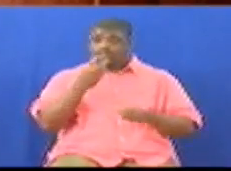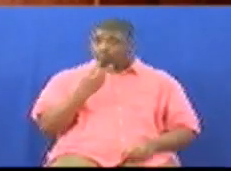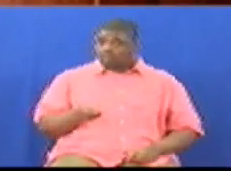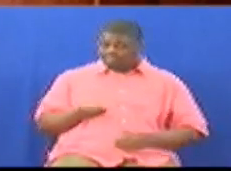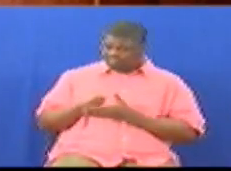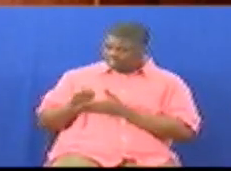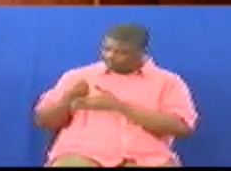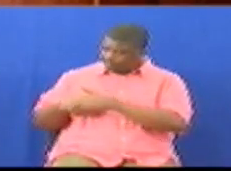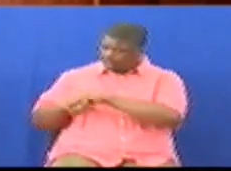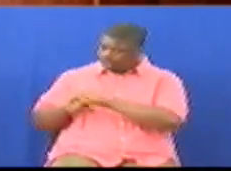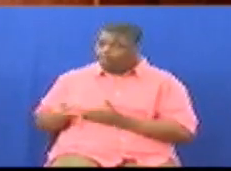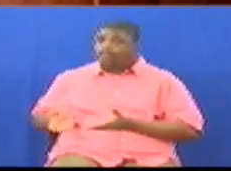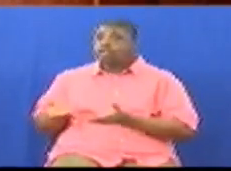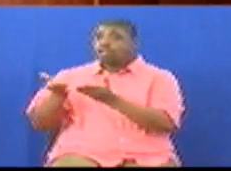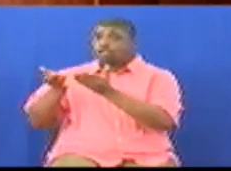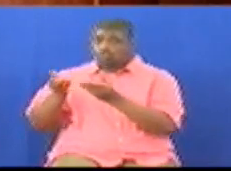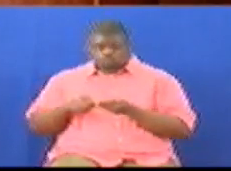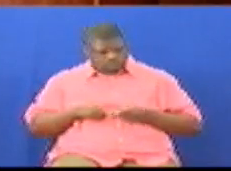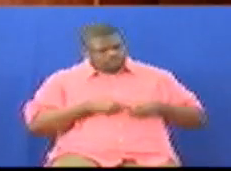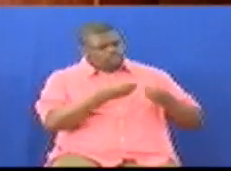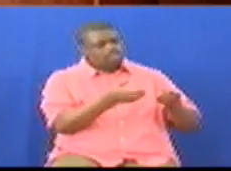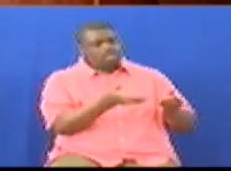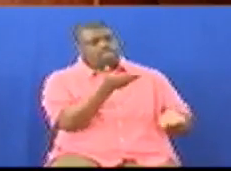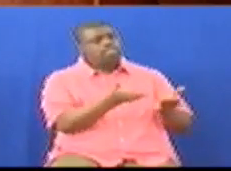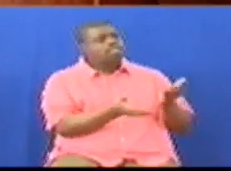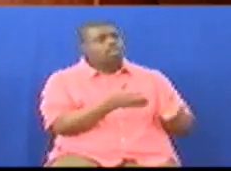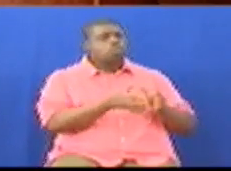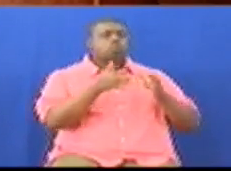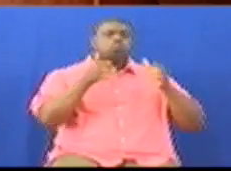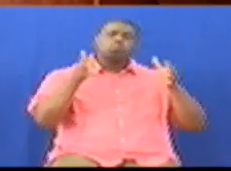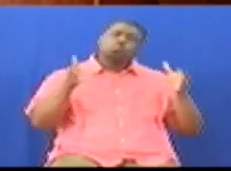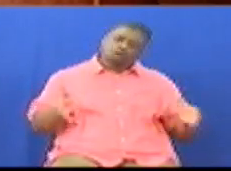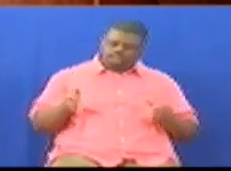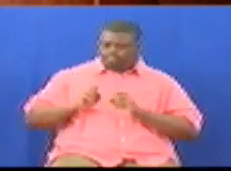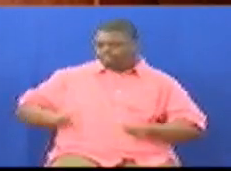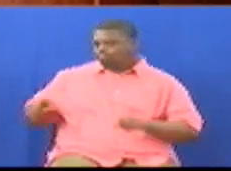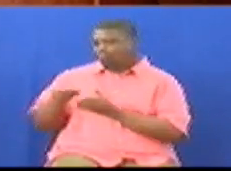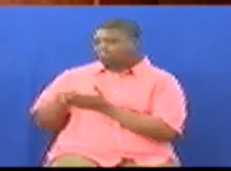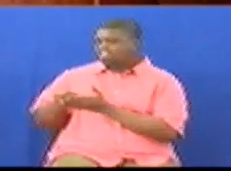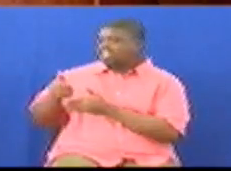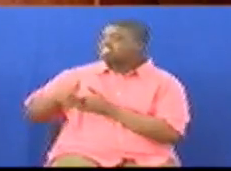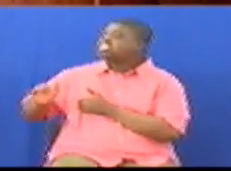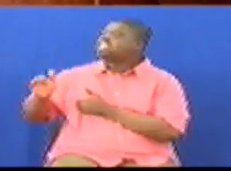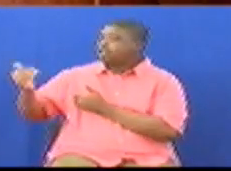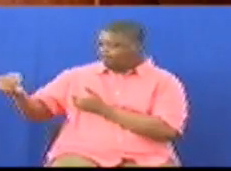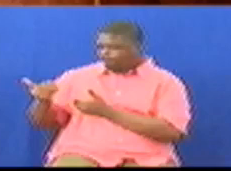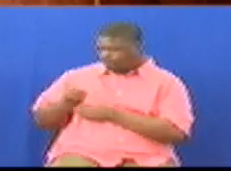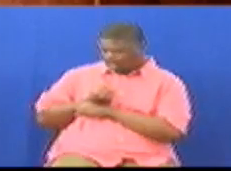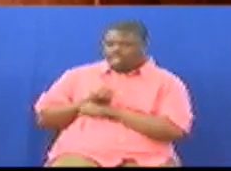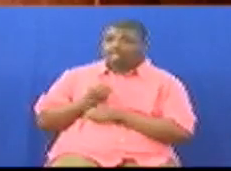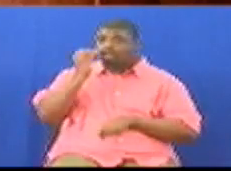ndani zilizotolewa kwa kiwango cha kikubwa 52% ikilinganishwa na fedha za nje ambazo zilipatikana kwa 20%